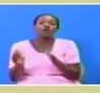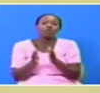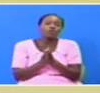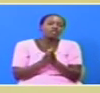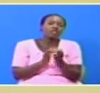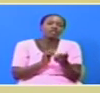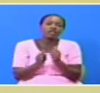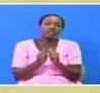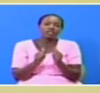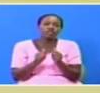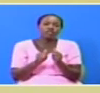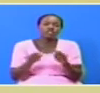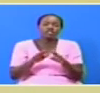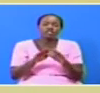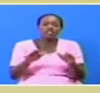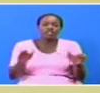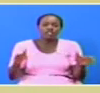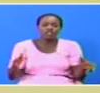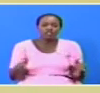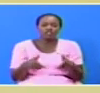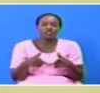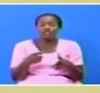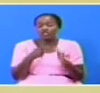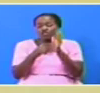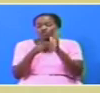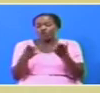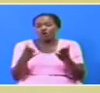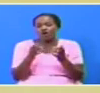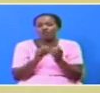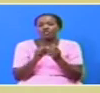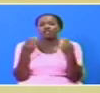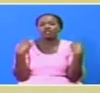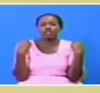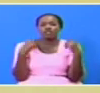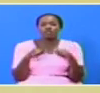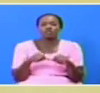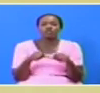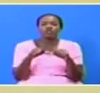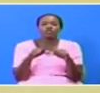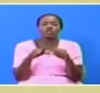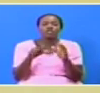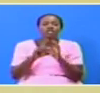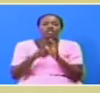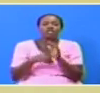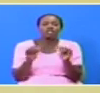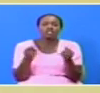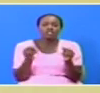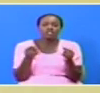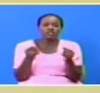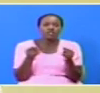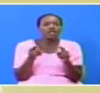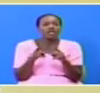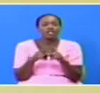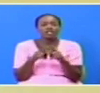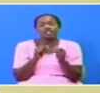ni mwenye kukuarifu tu na namna mechi hiyo inavyoendelea katika jisaa moja lijalo. Alafu pia katika taarifa zetu mwendo wa saa moja, taarifa za